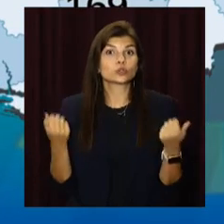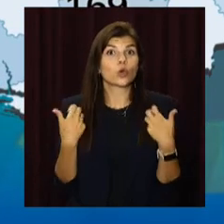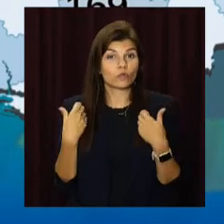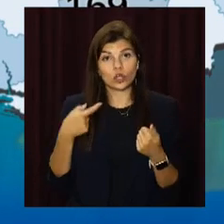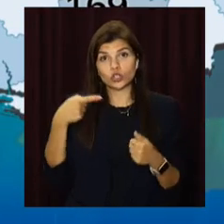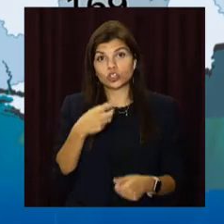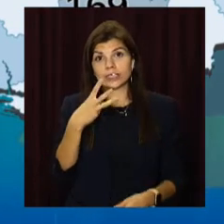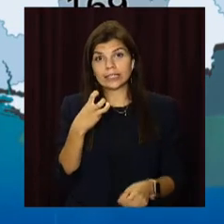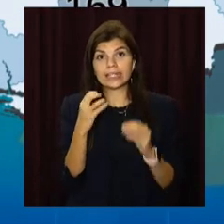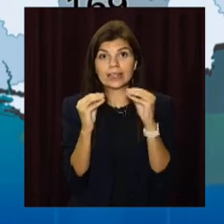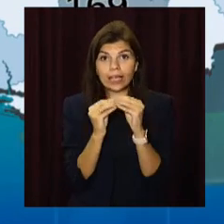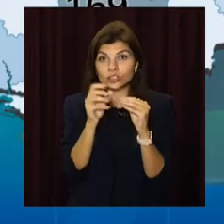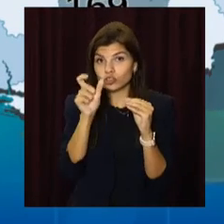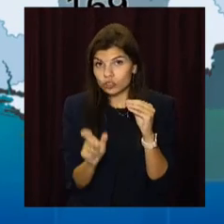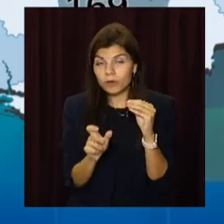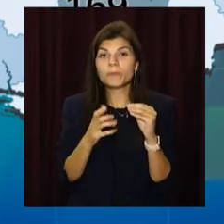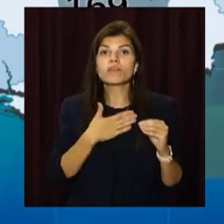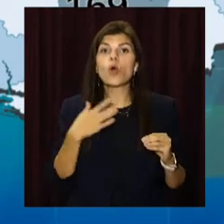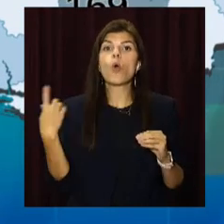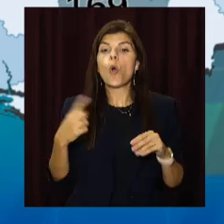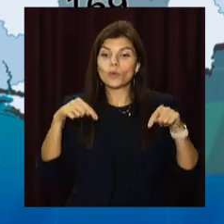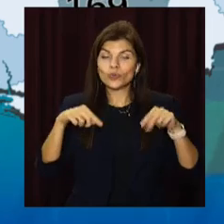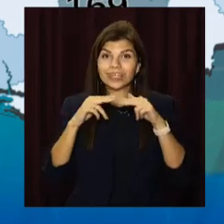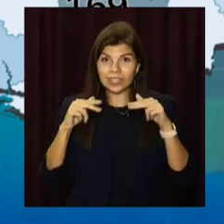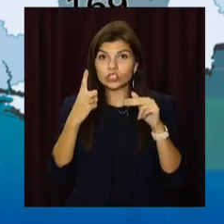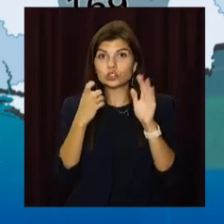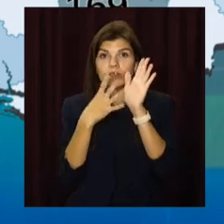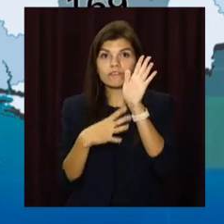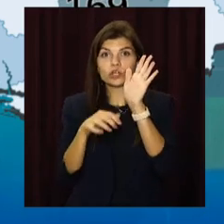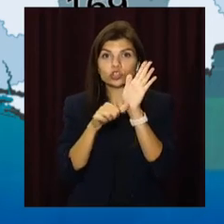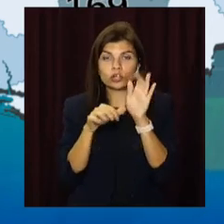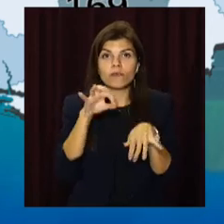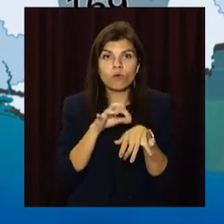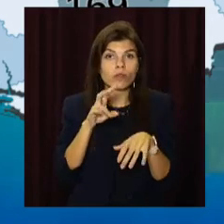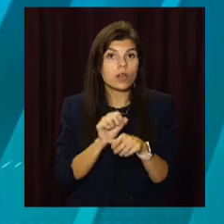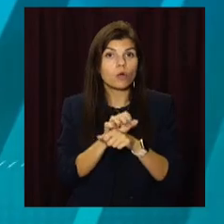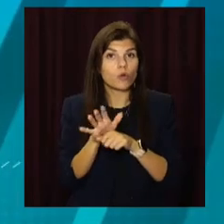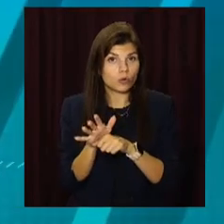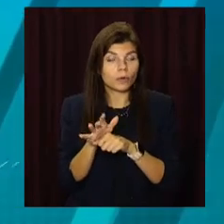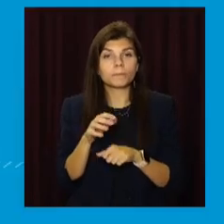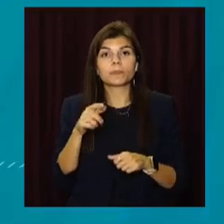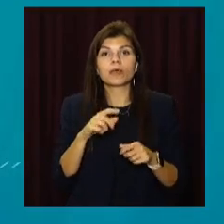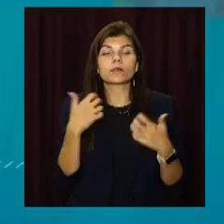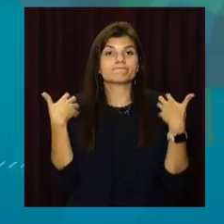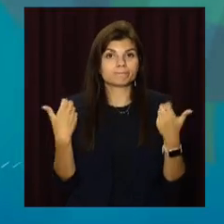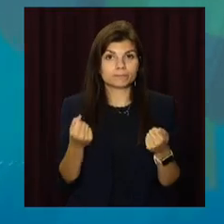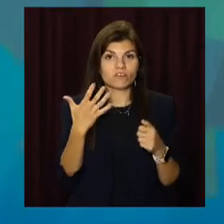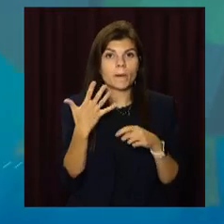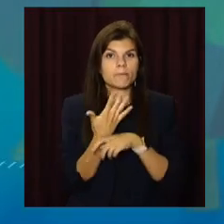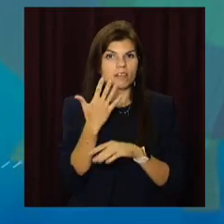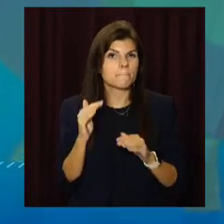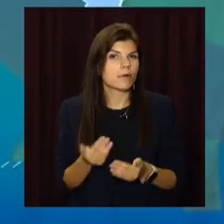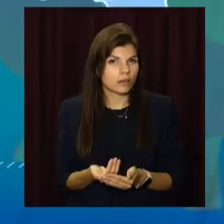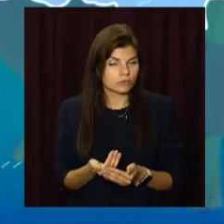хворобу 1310 людей. В нашій області виявили 196 недужих на корону. Подолали хворобу в 5